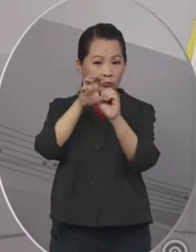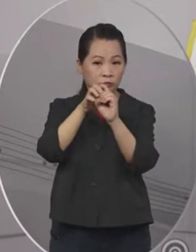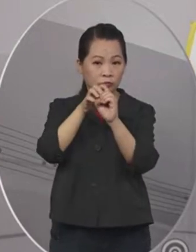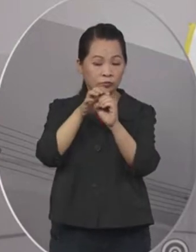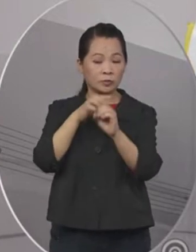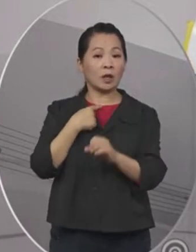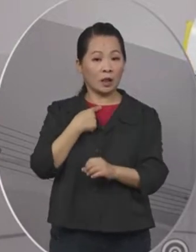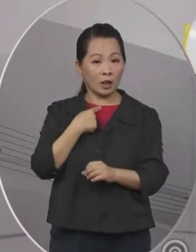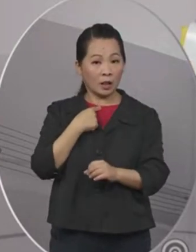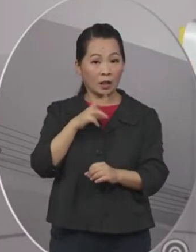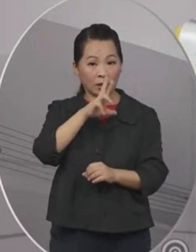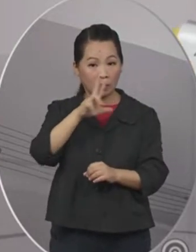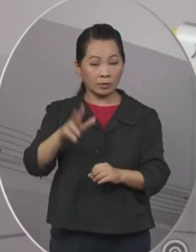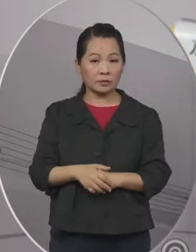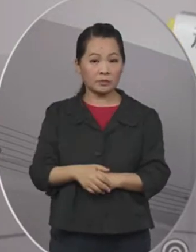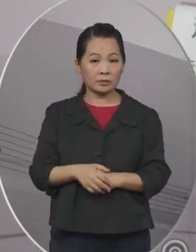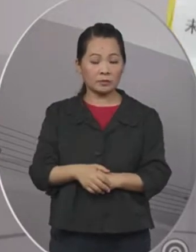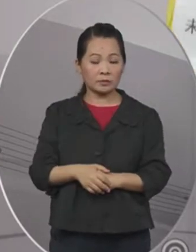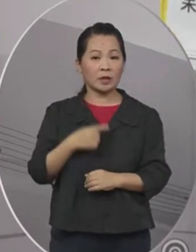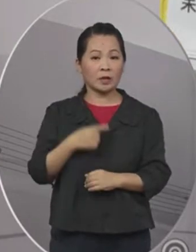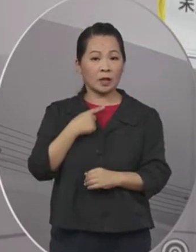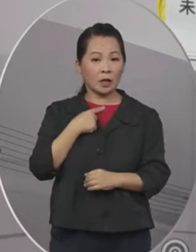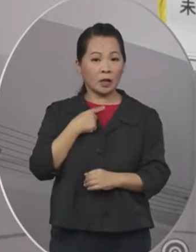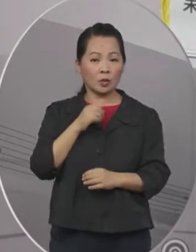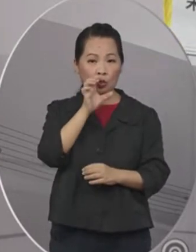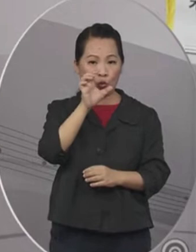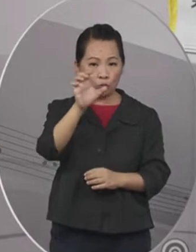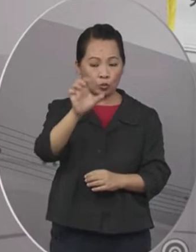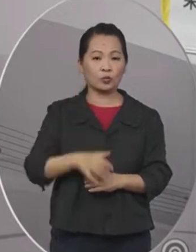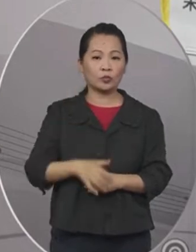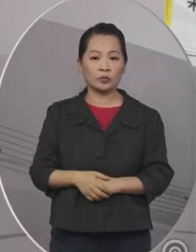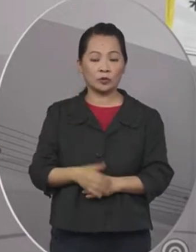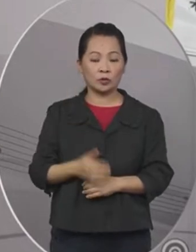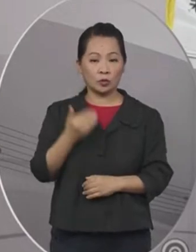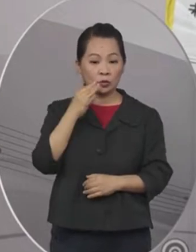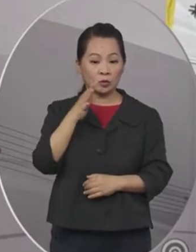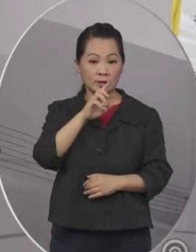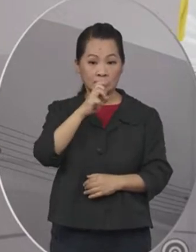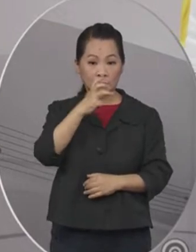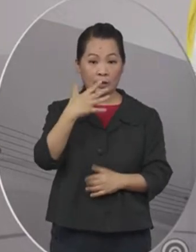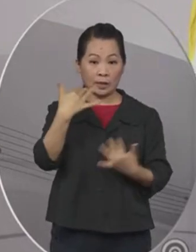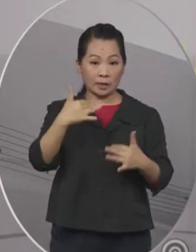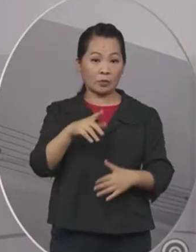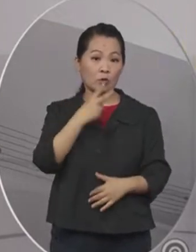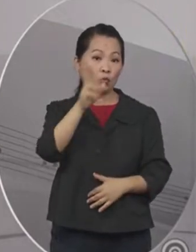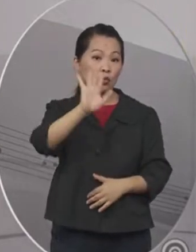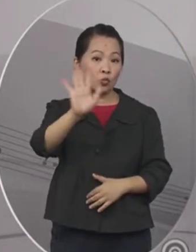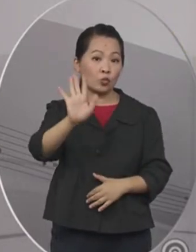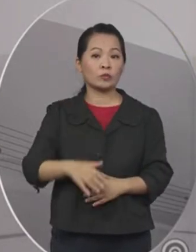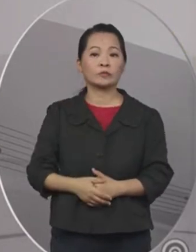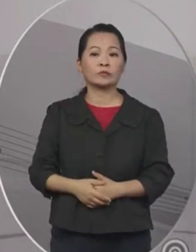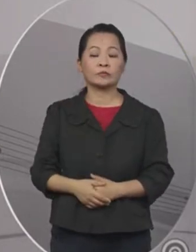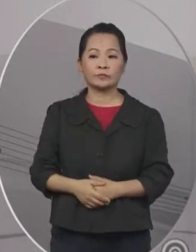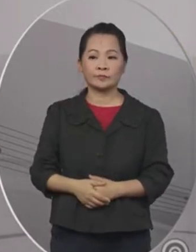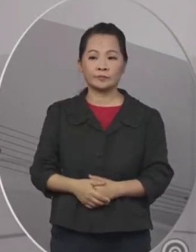咳嗽的方式把这个烟咳出来。啊，记得啊，未成年禁止吸烟。